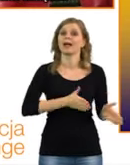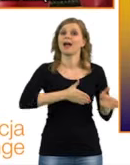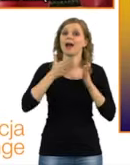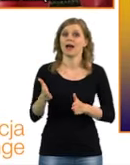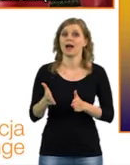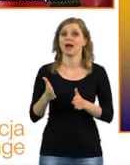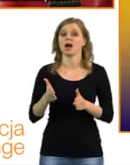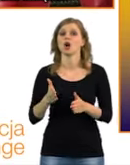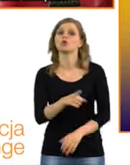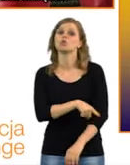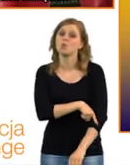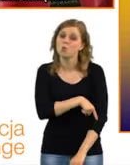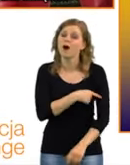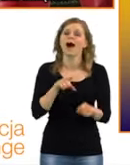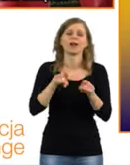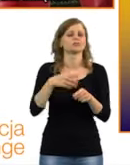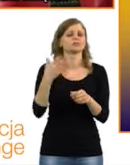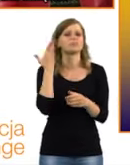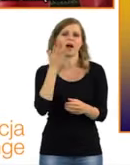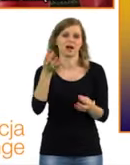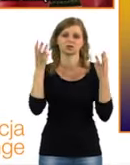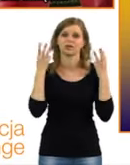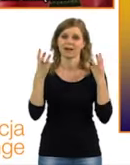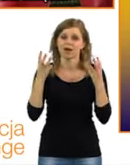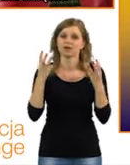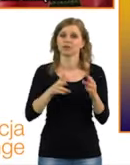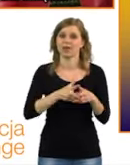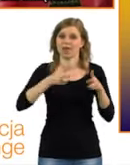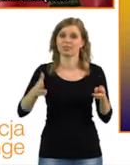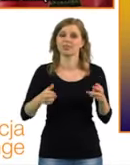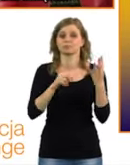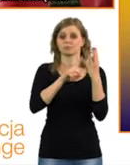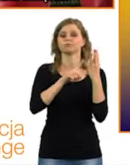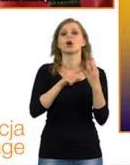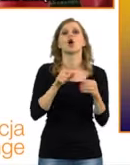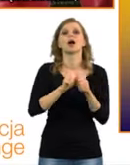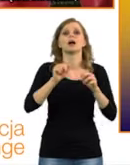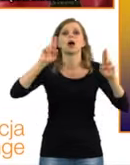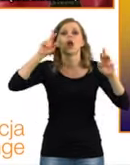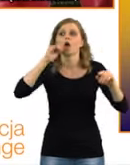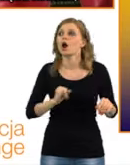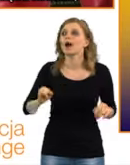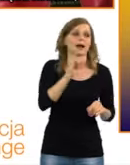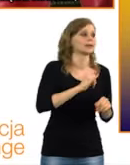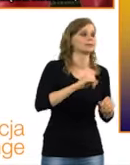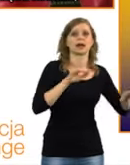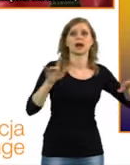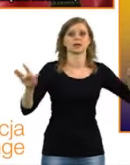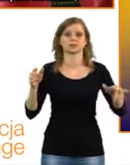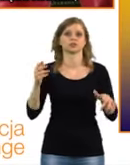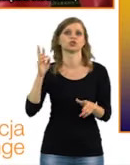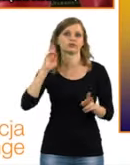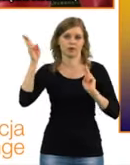Kolejny, długi, ale bardzo ważny, to jest lokalizowanie dźwięków. I tak jak